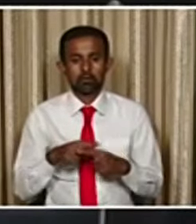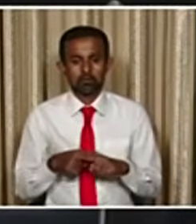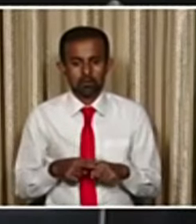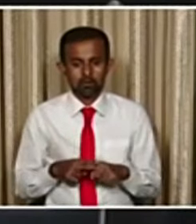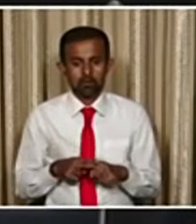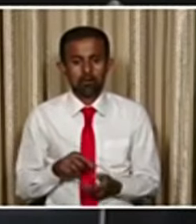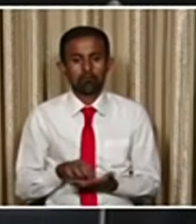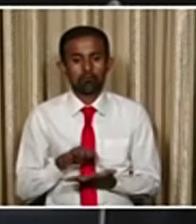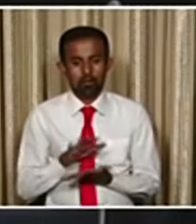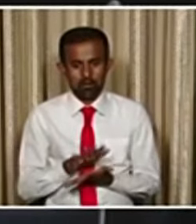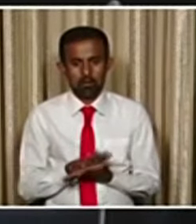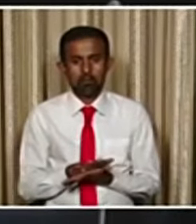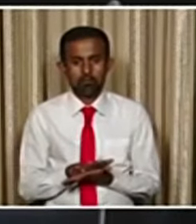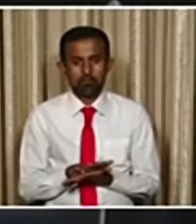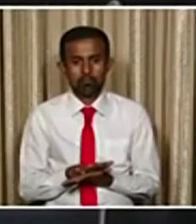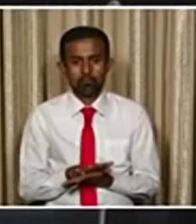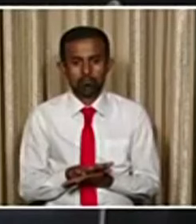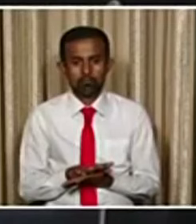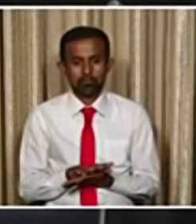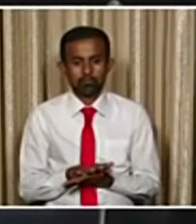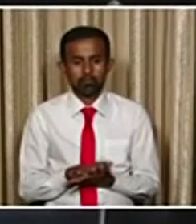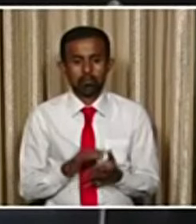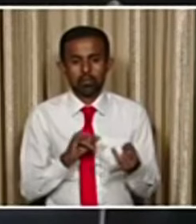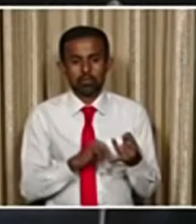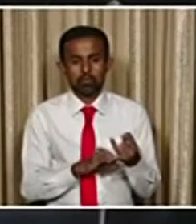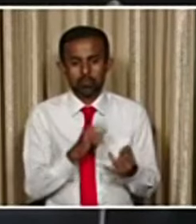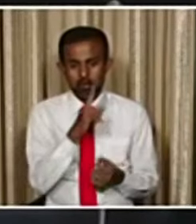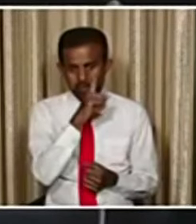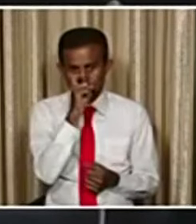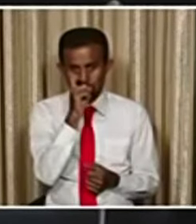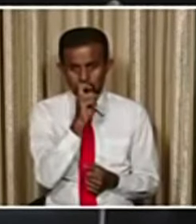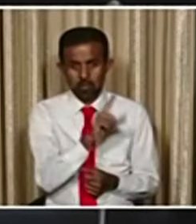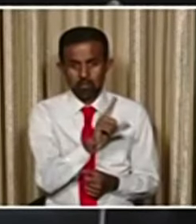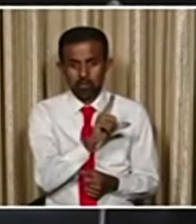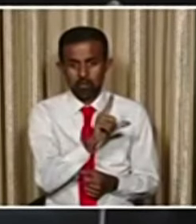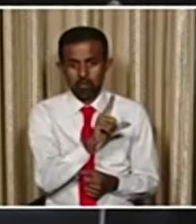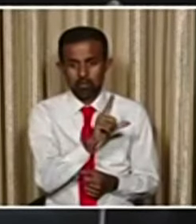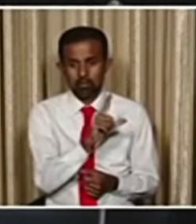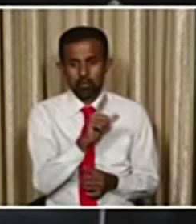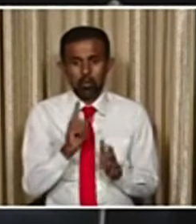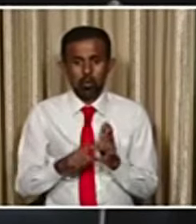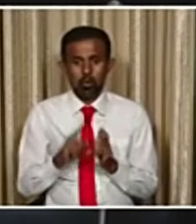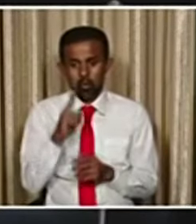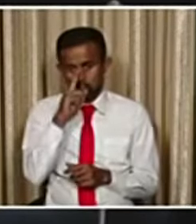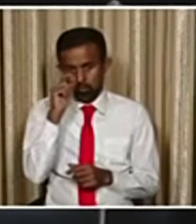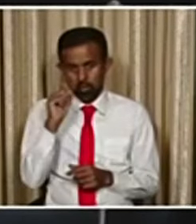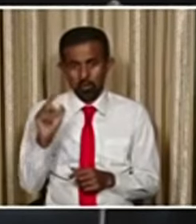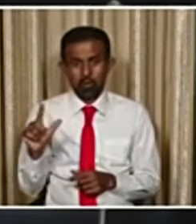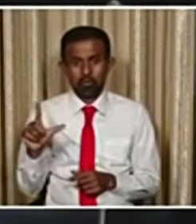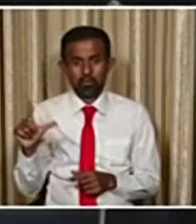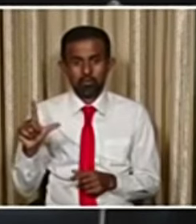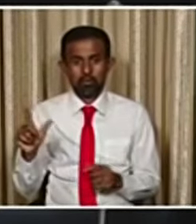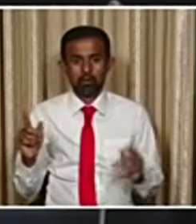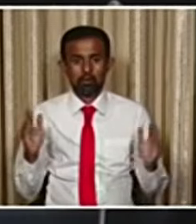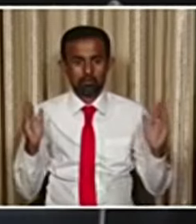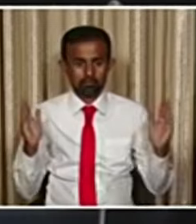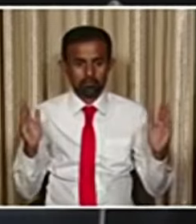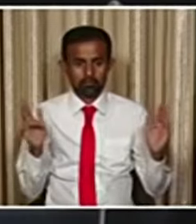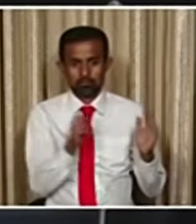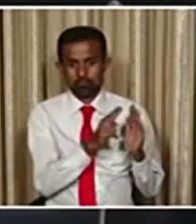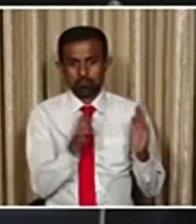ವರಣೆಯ ಅನಿವಾರ್ಯಂ ಸೆಪ್ಟೆಂಬರ್ ಮಾಸೇ ದಾ ಹತಾಯ್ ಅಕ್ಟೋಬರ್ ಮಾಸೆ ದಾ ಹತಾಯ್ ತಿಯನ